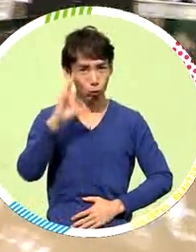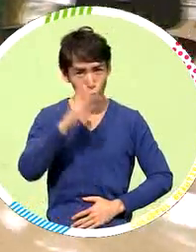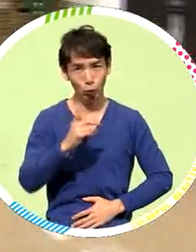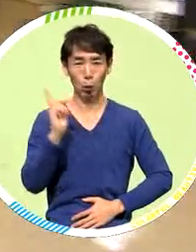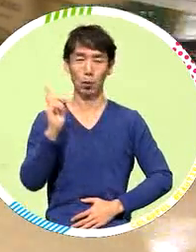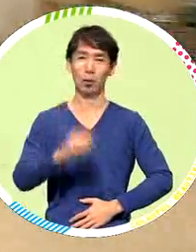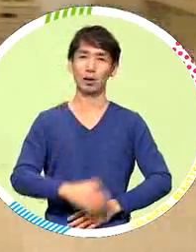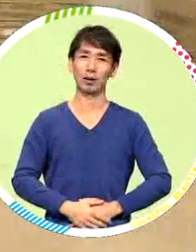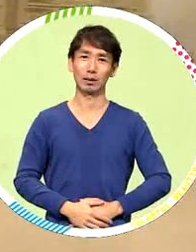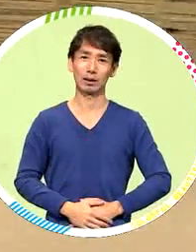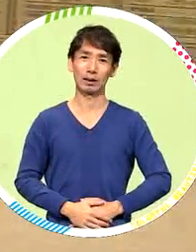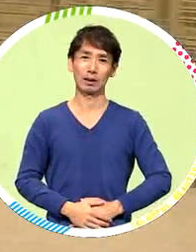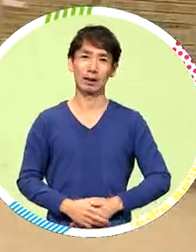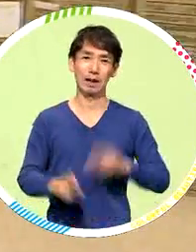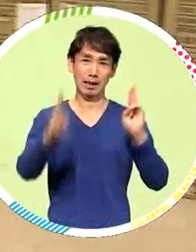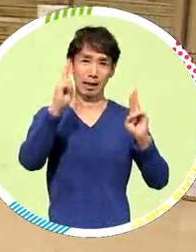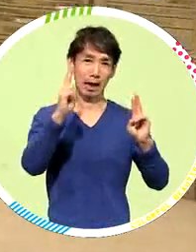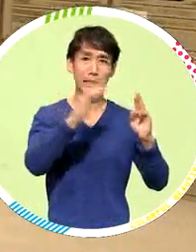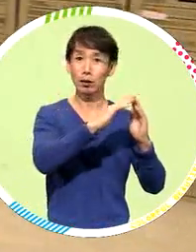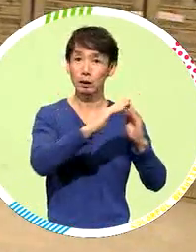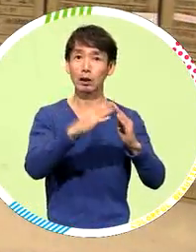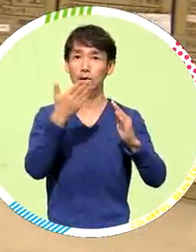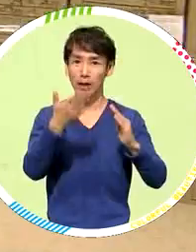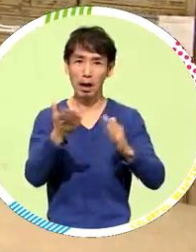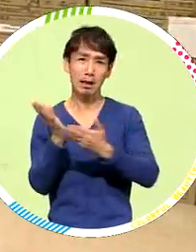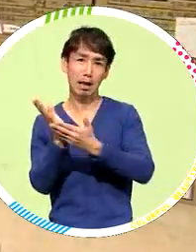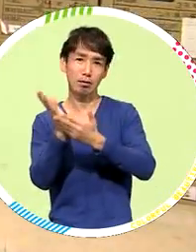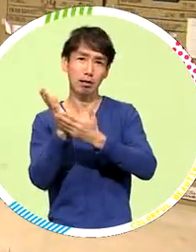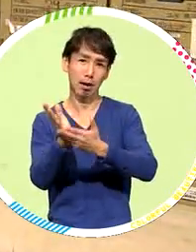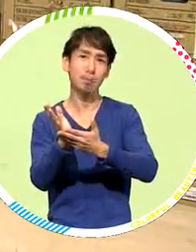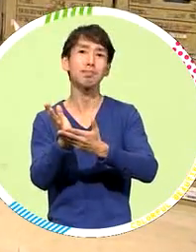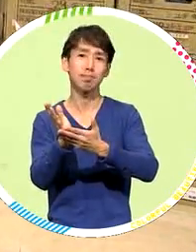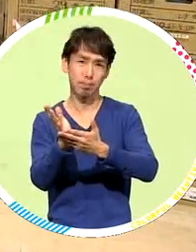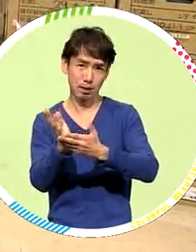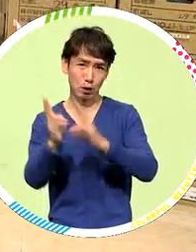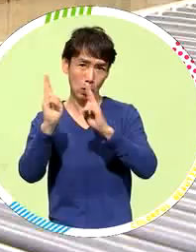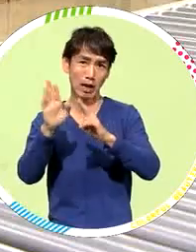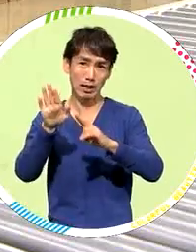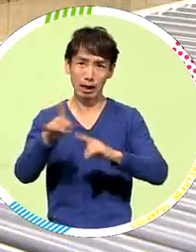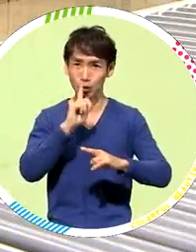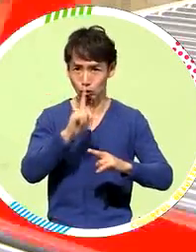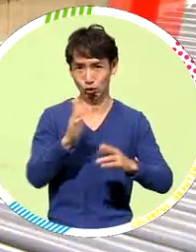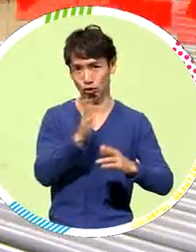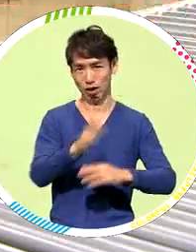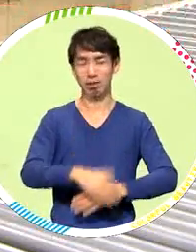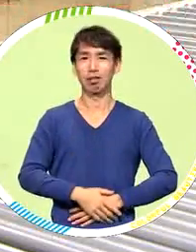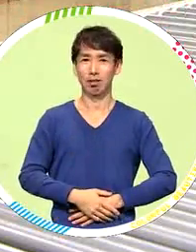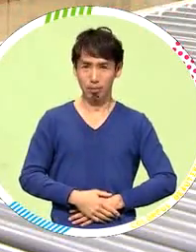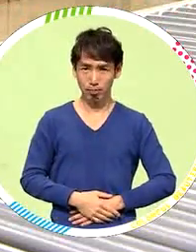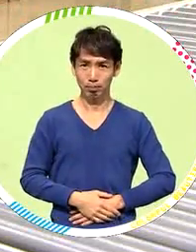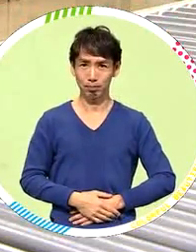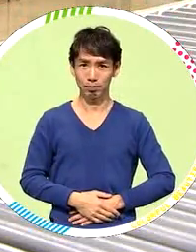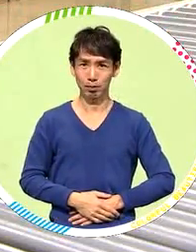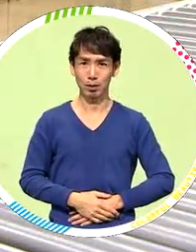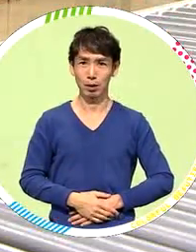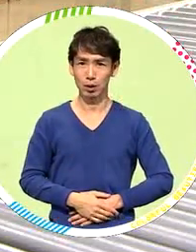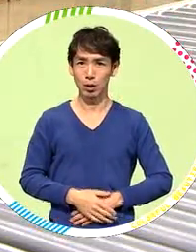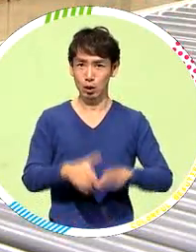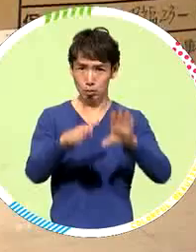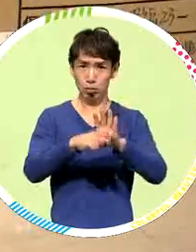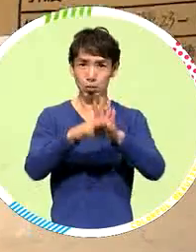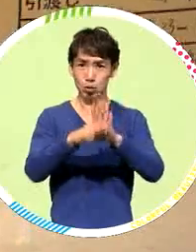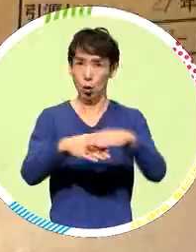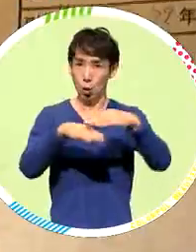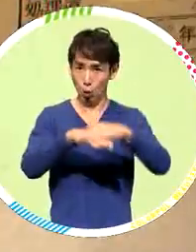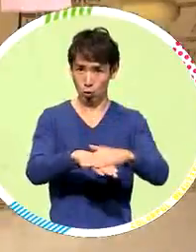雑魚としか宅配便の繁栄がのよ上神奈川県の行政文書が詰まった文書保存箱